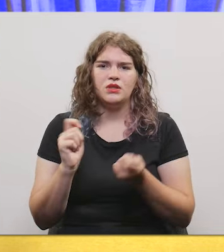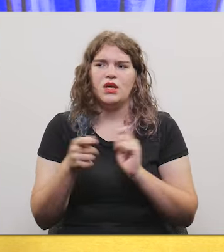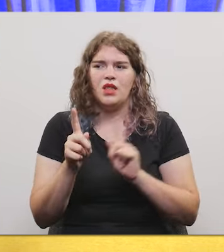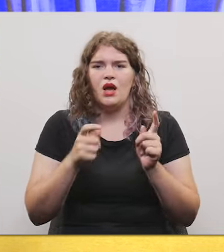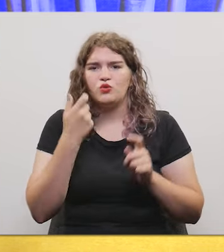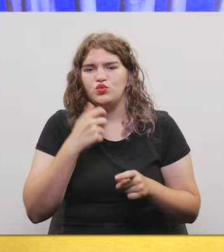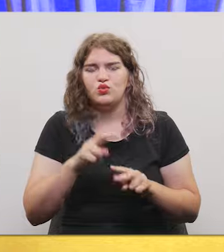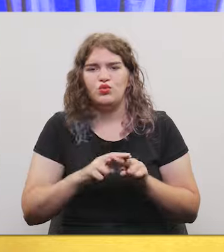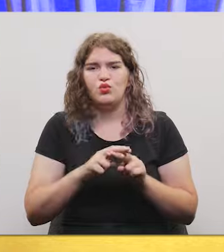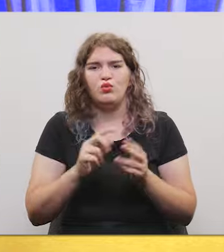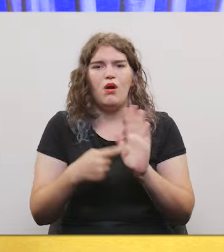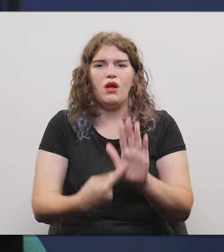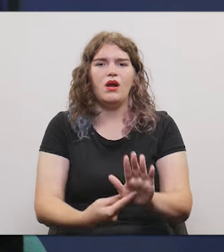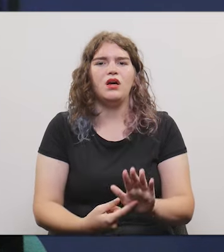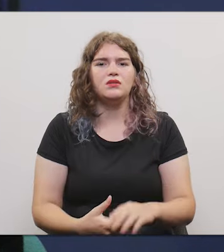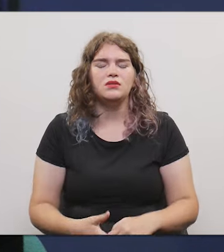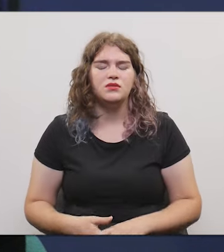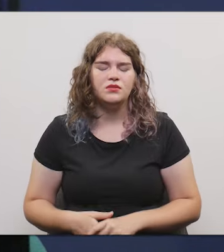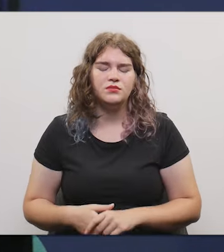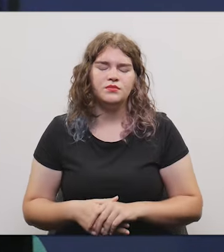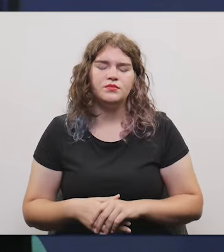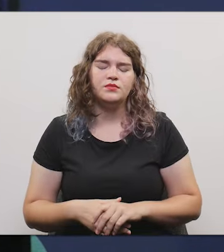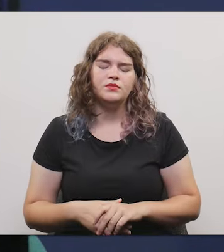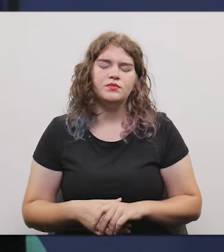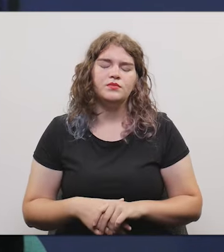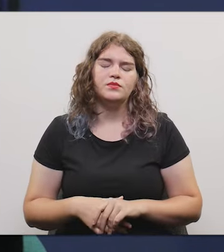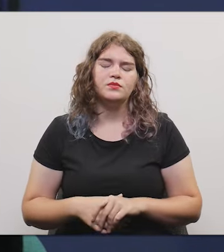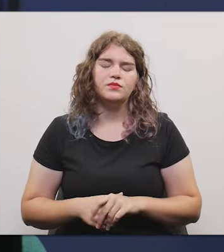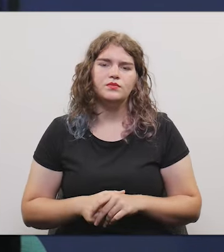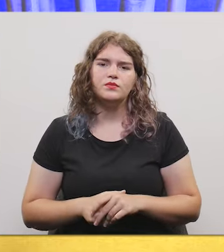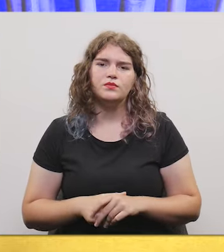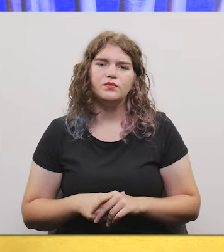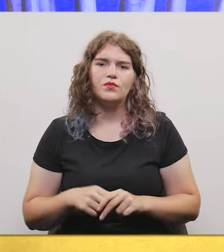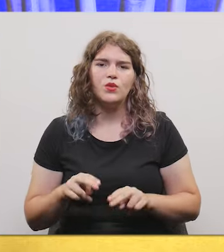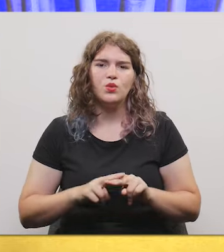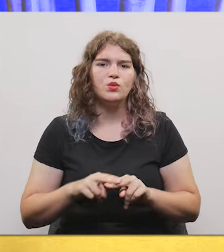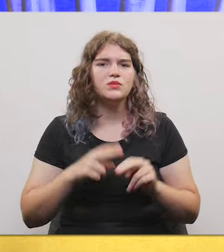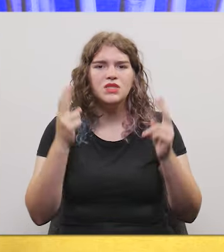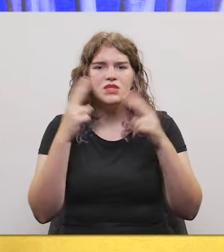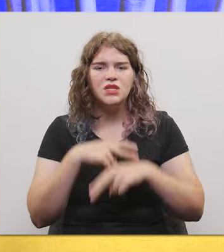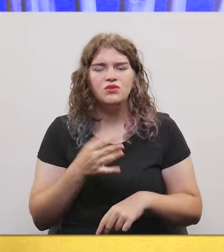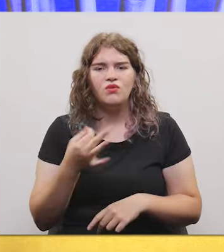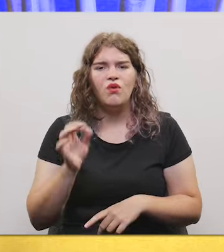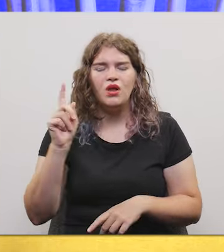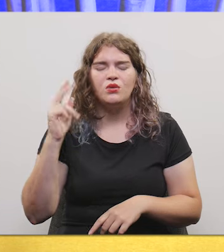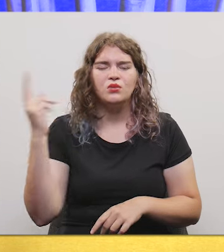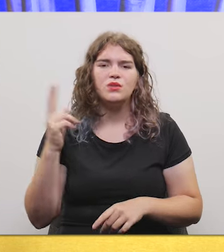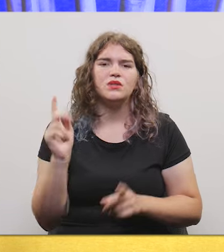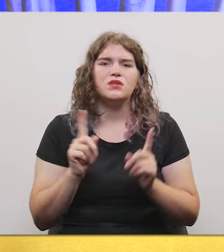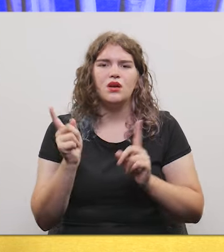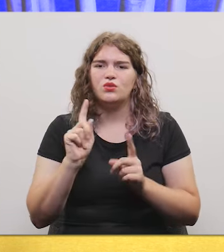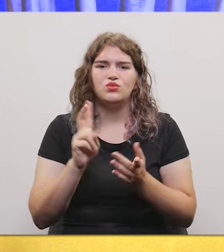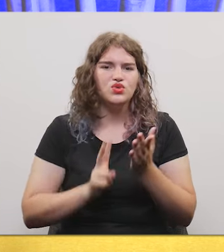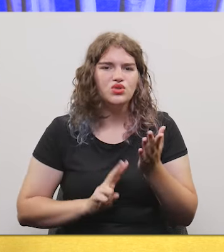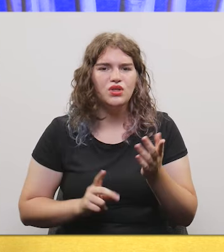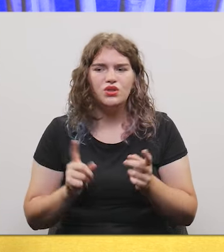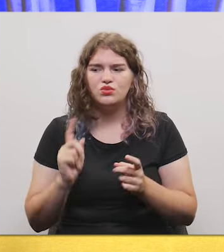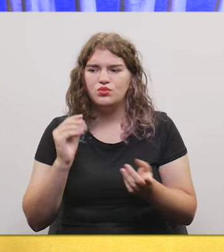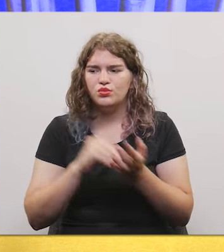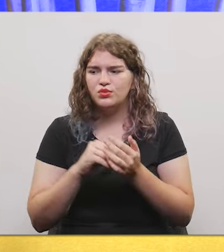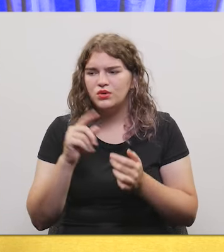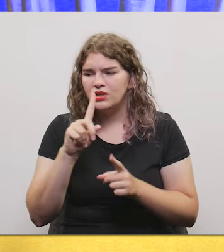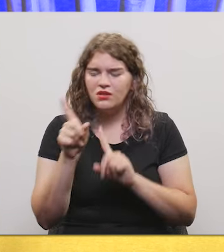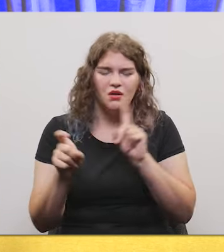lași transformați dacă nu știi cum arată? Exact. Chipul lui Hristos. Cum să înțelegi voia lui Dumnezeu dacă